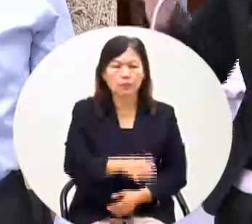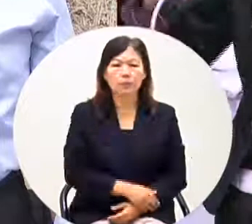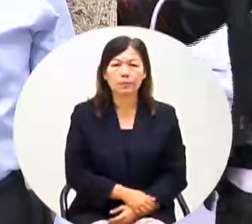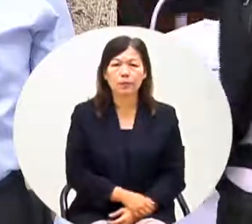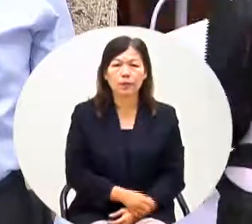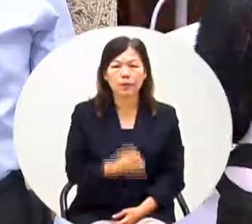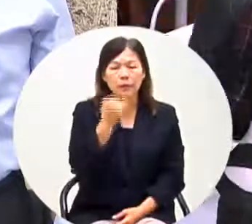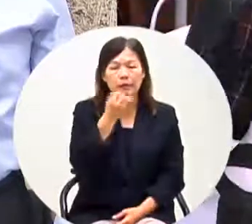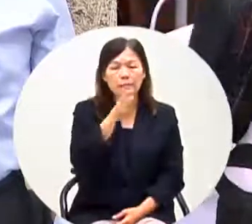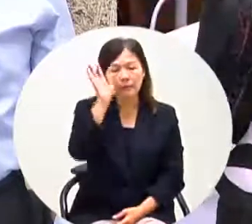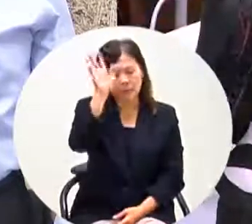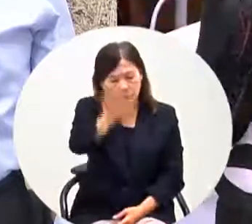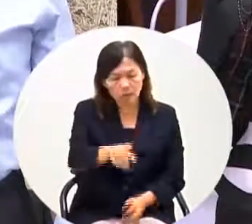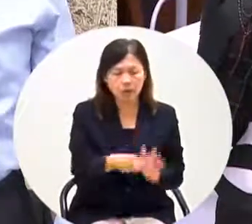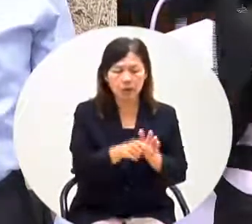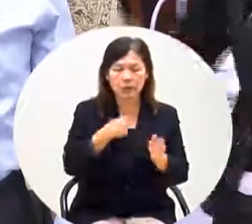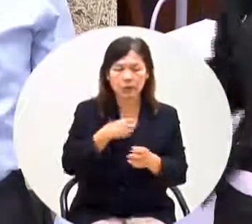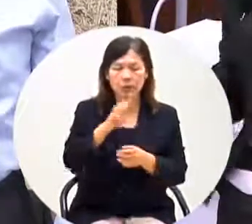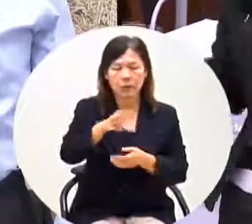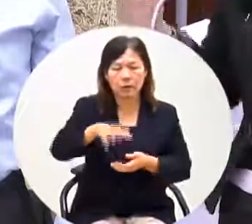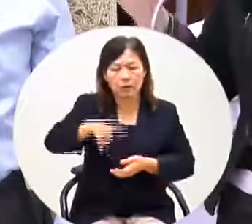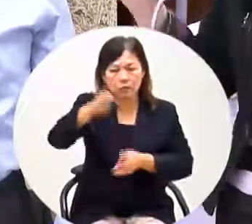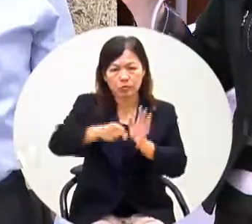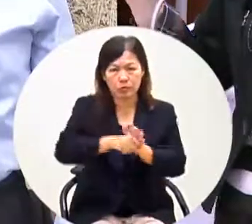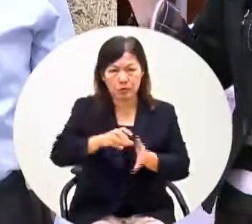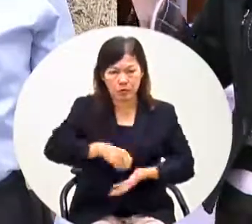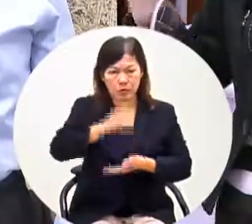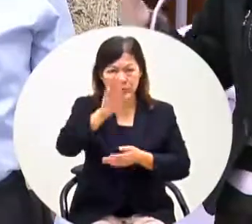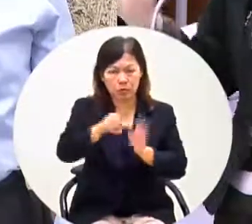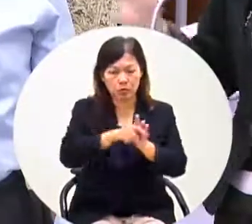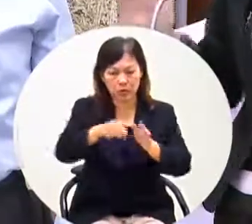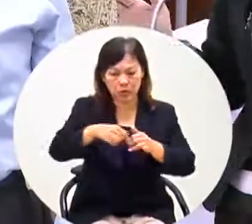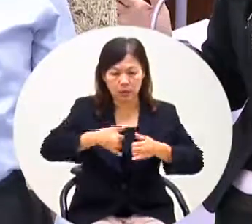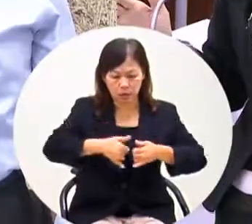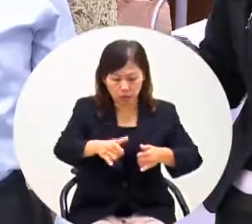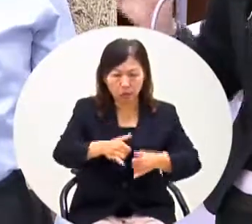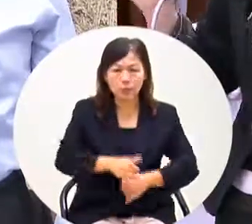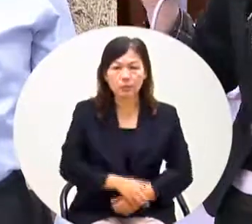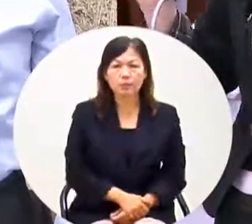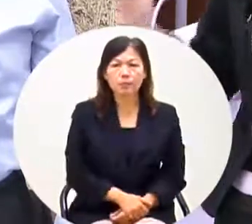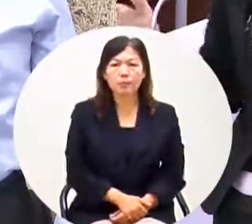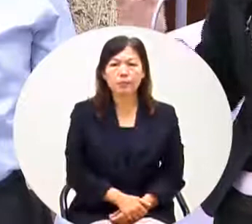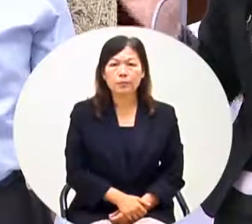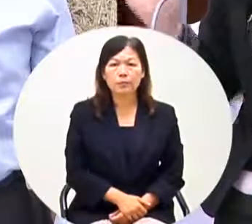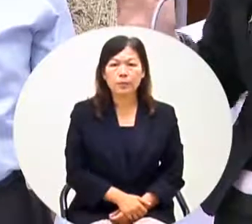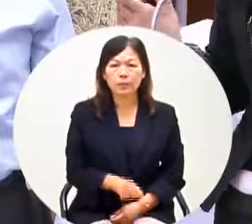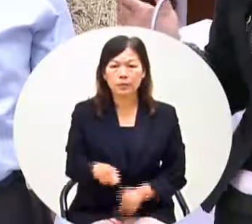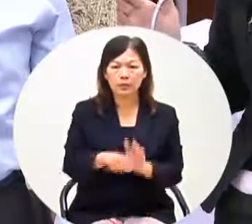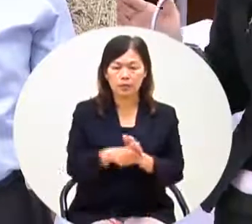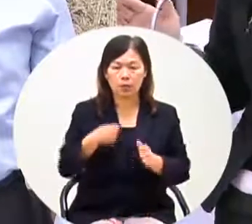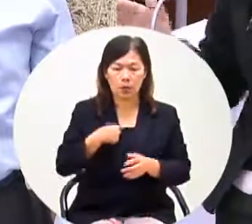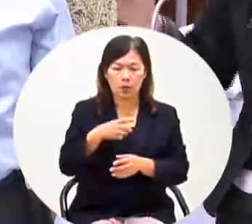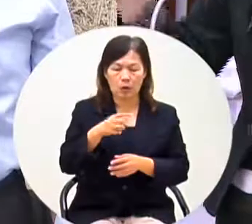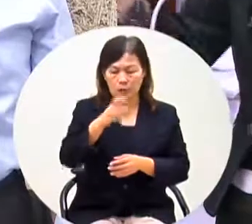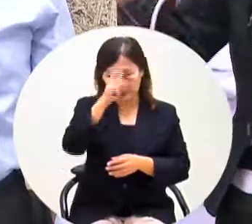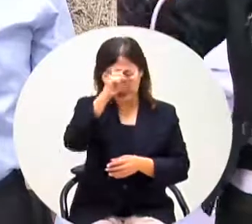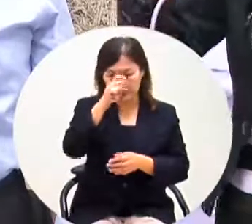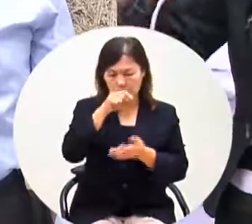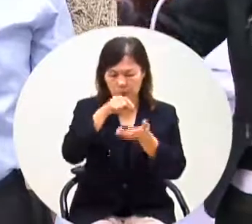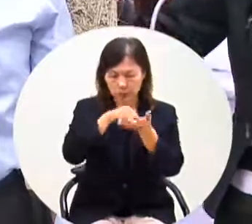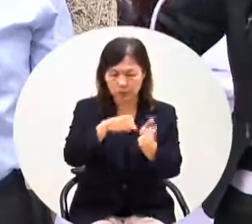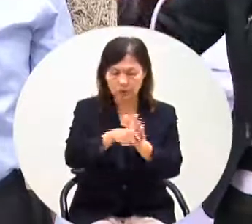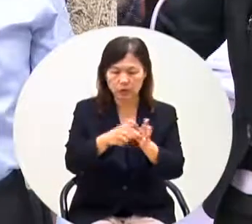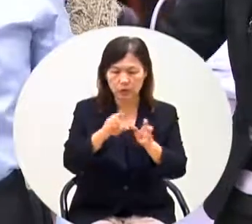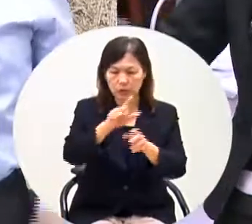到，因为这条路啊的这个本席所争取的那个材质比较特殊，是比较